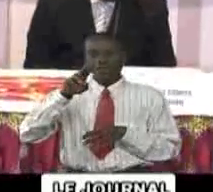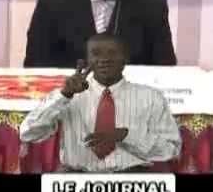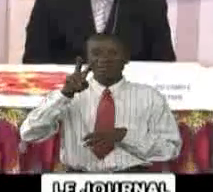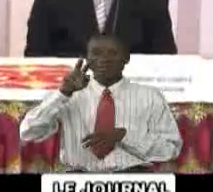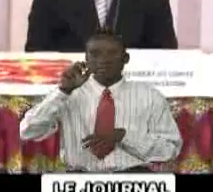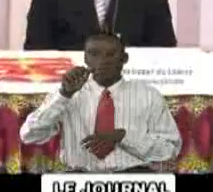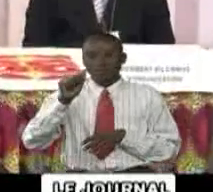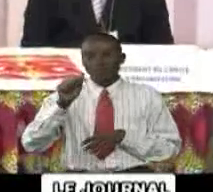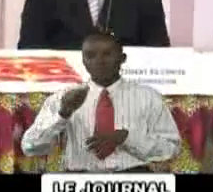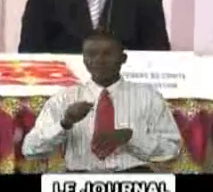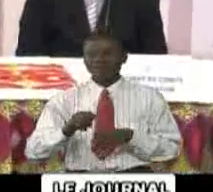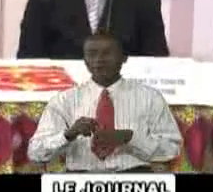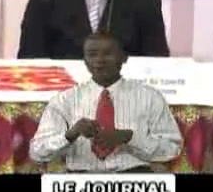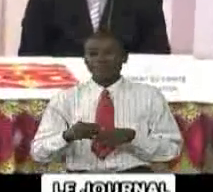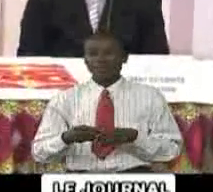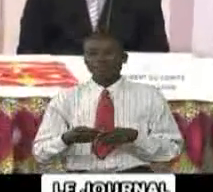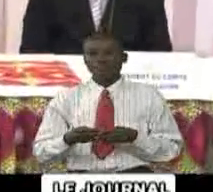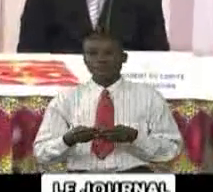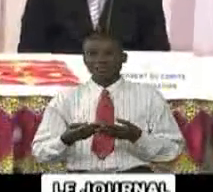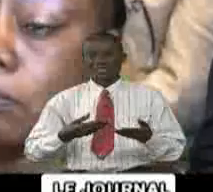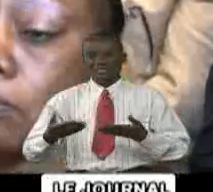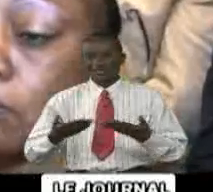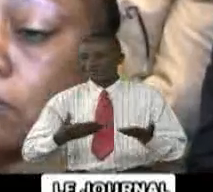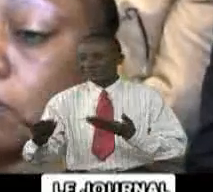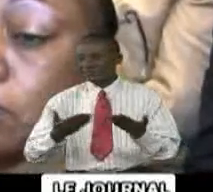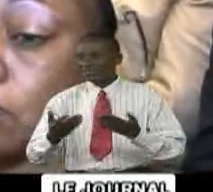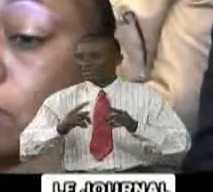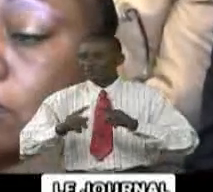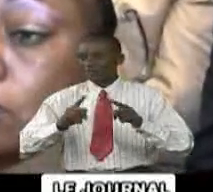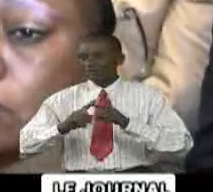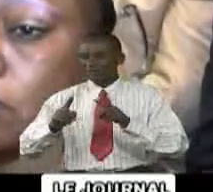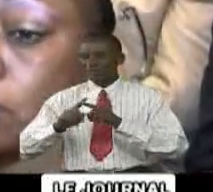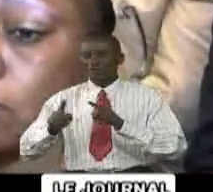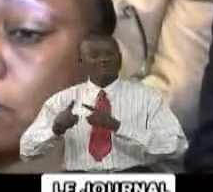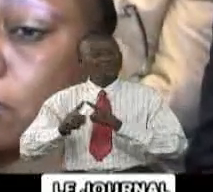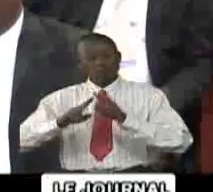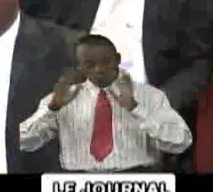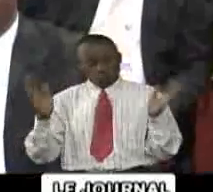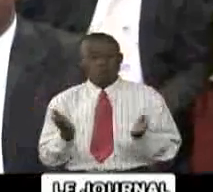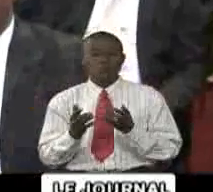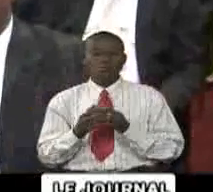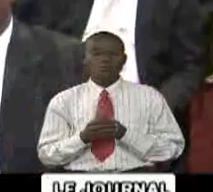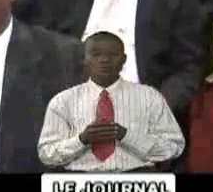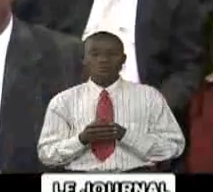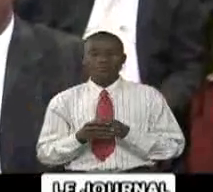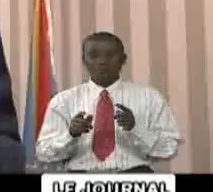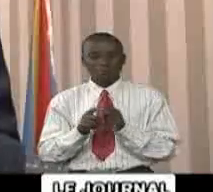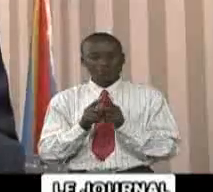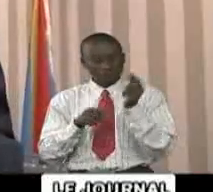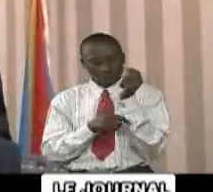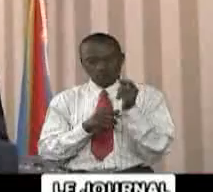différents services commis aux aéroports, la Metelsat, les compagnies aériennes et même les usagers du transport